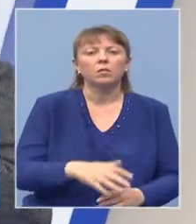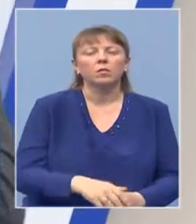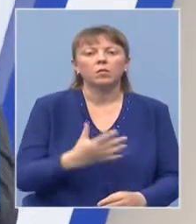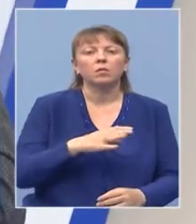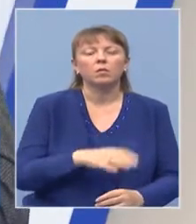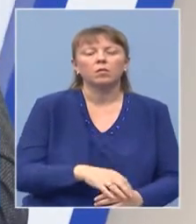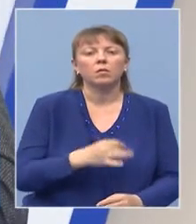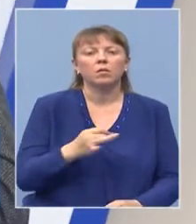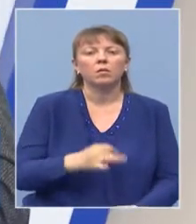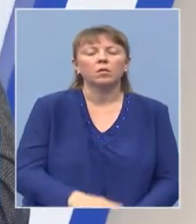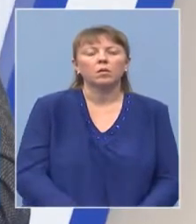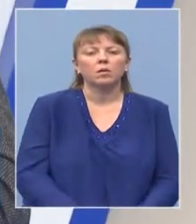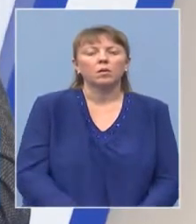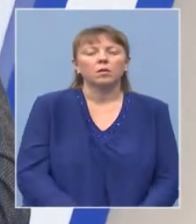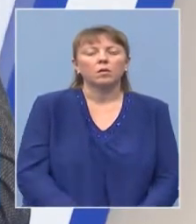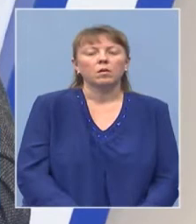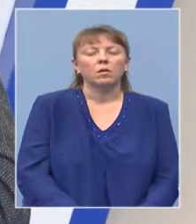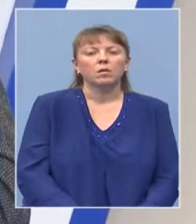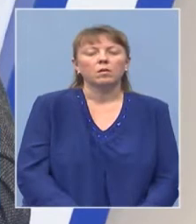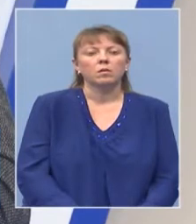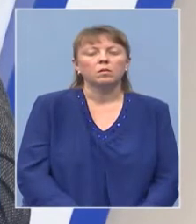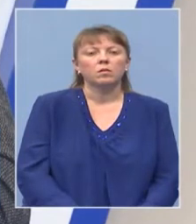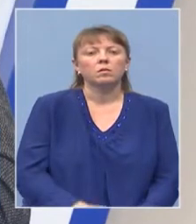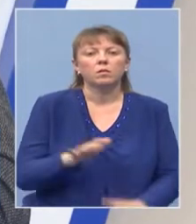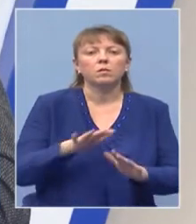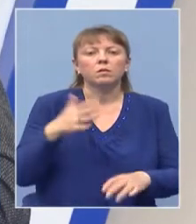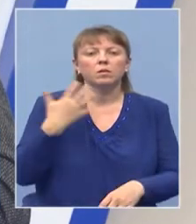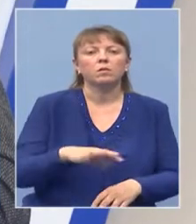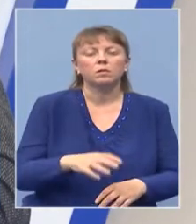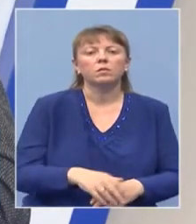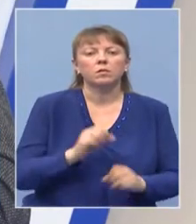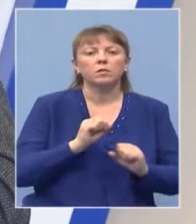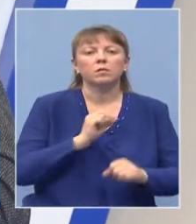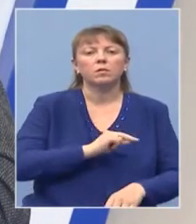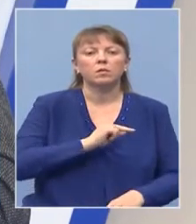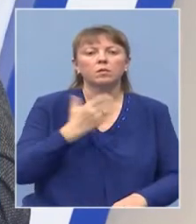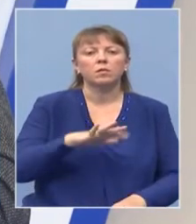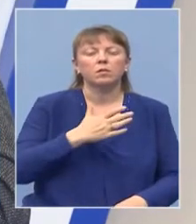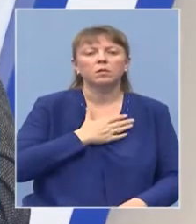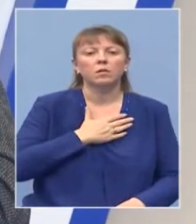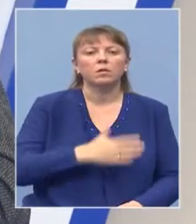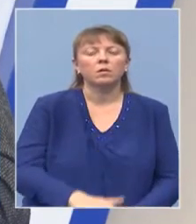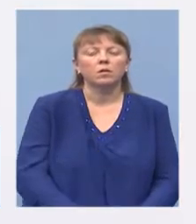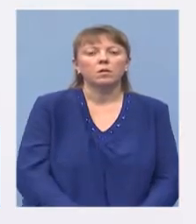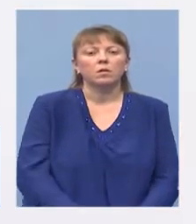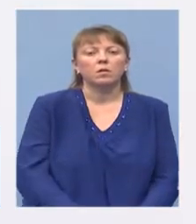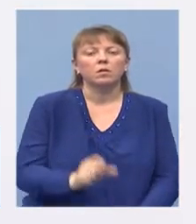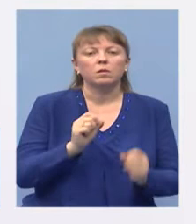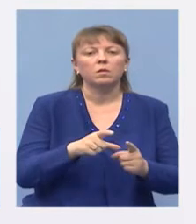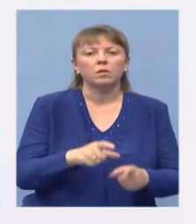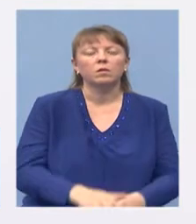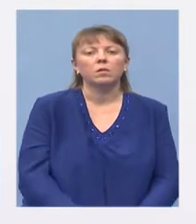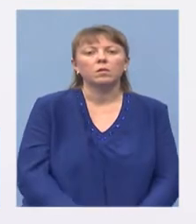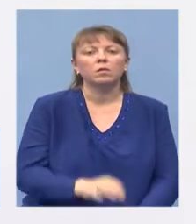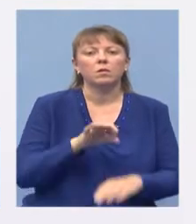к этому мы сейчас, конечно, сейчас пора каникул, мы активно работаем с нашими школами, то есть мы